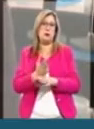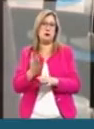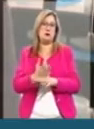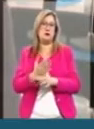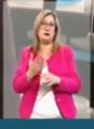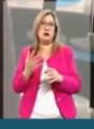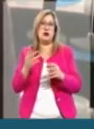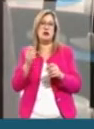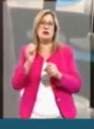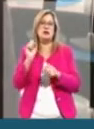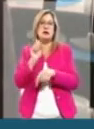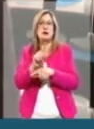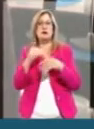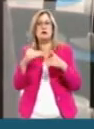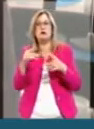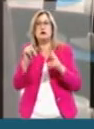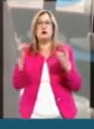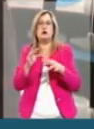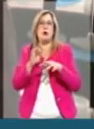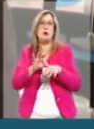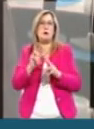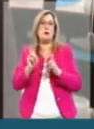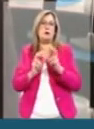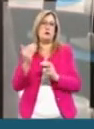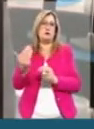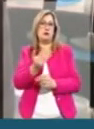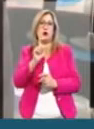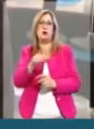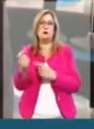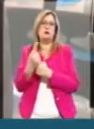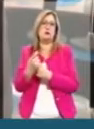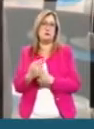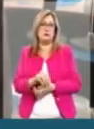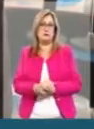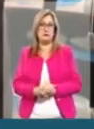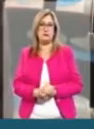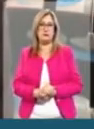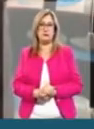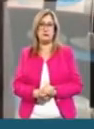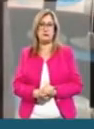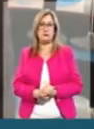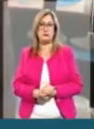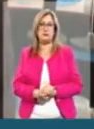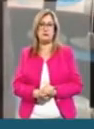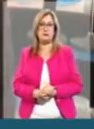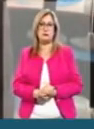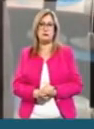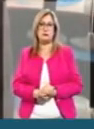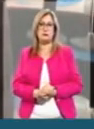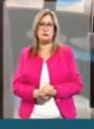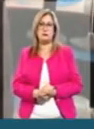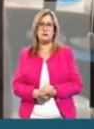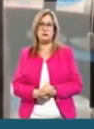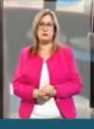цехқа ашылуға ниет білдіріп, қазір жұмыстарын бастайын деп отыр. Міне, бүгін өздеріңіз көріп отқандай цехқа алғашқы